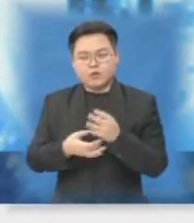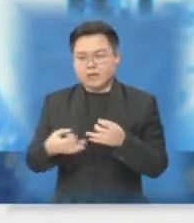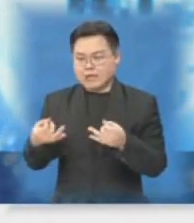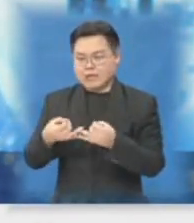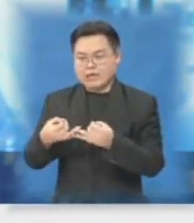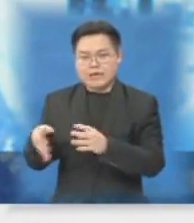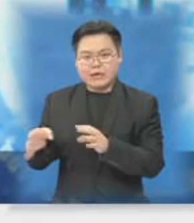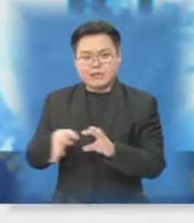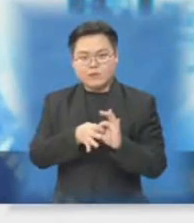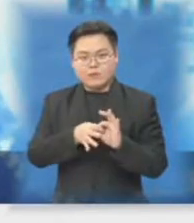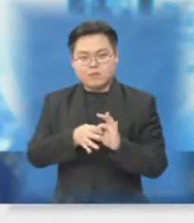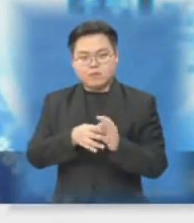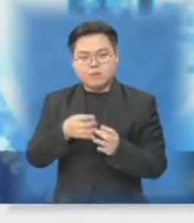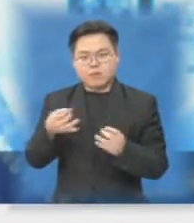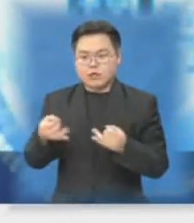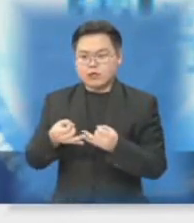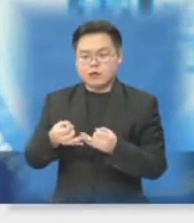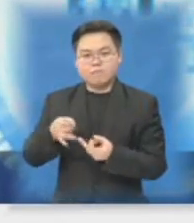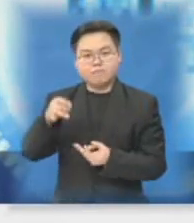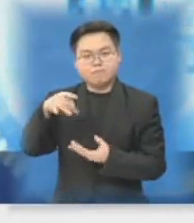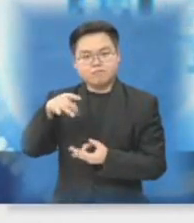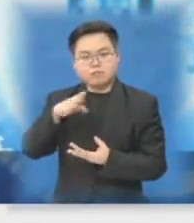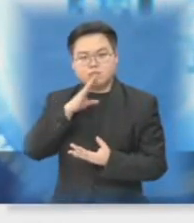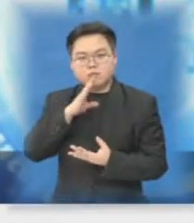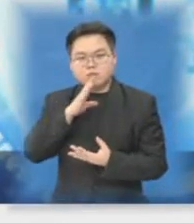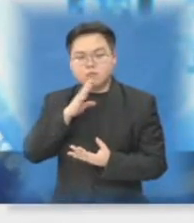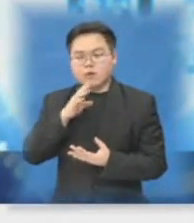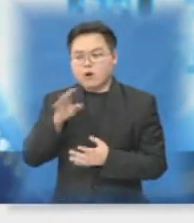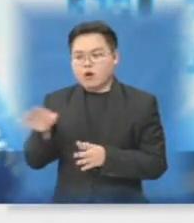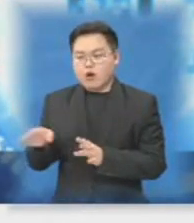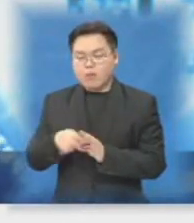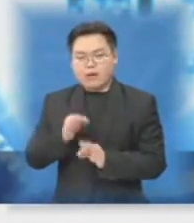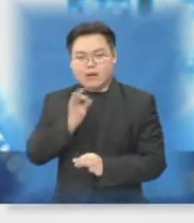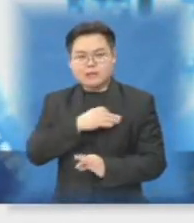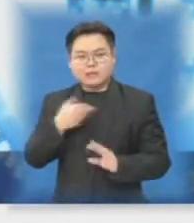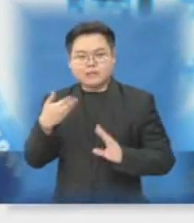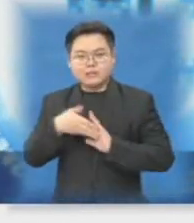интернетийн тэр сүлжээний багтаамжийг нөргөтгөд алдсан халдлага